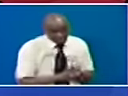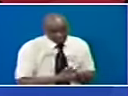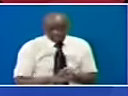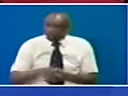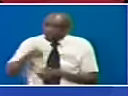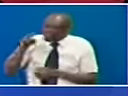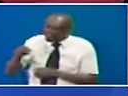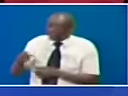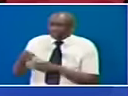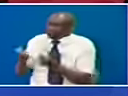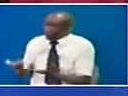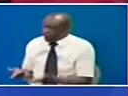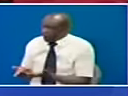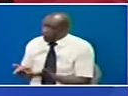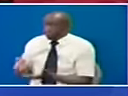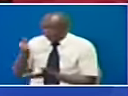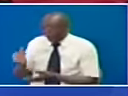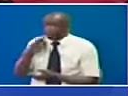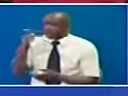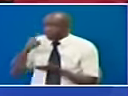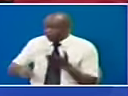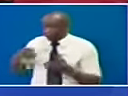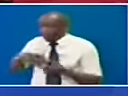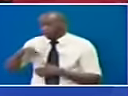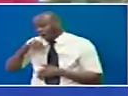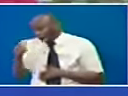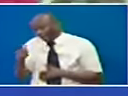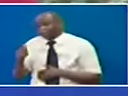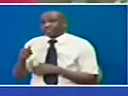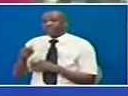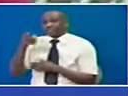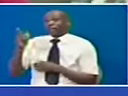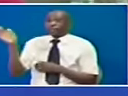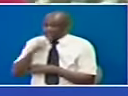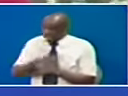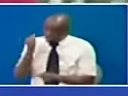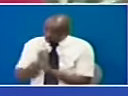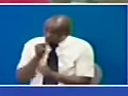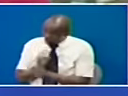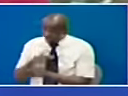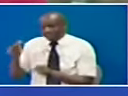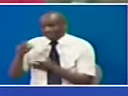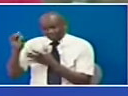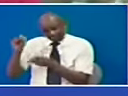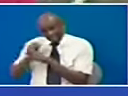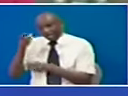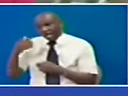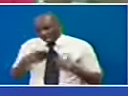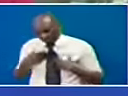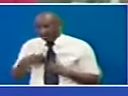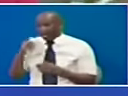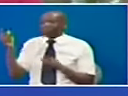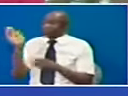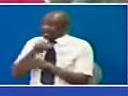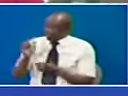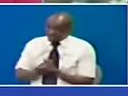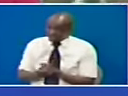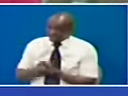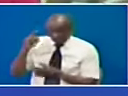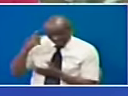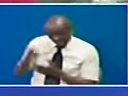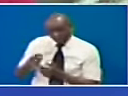pengo litajazwa vipi? Kwa sababu hata kwa kusema wale walio katika mafunzo warudi kazini, waende katika vituo vyao mbalimbali.